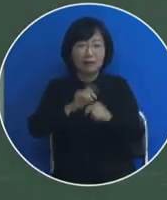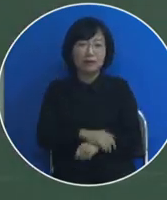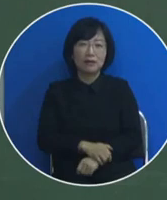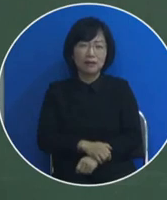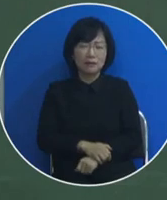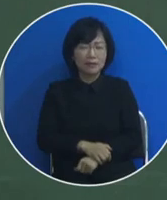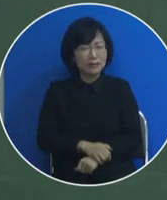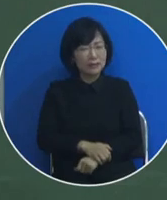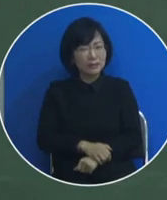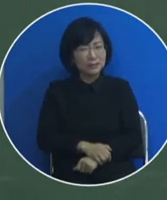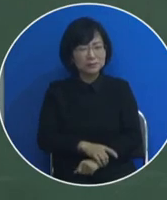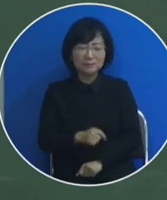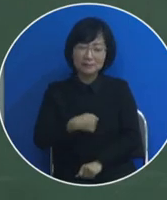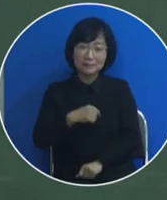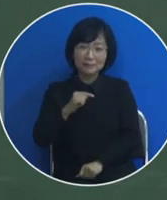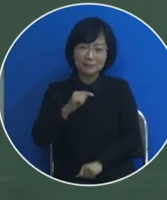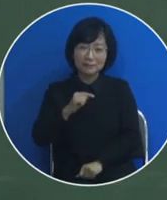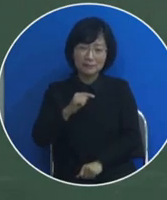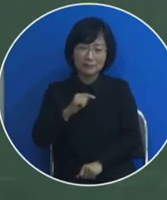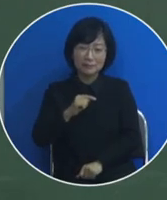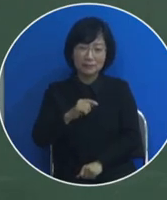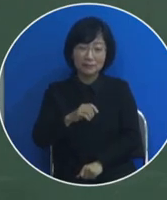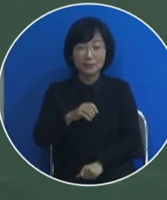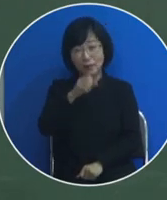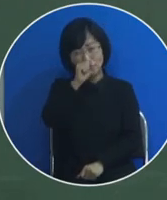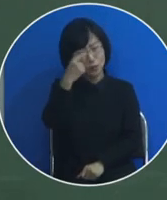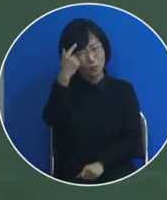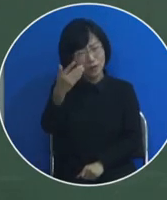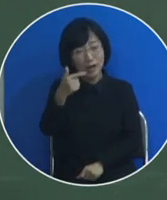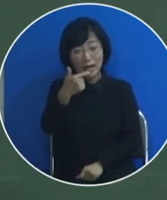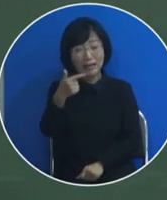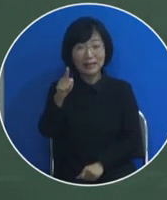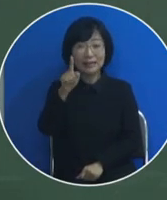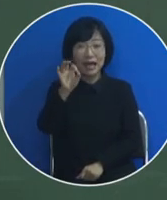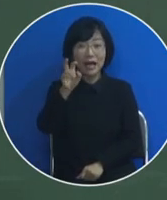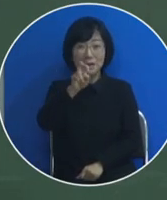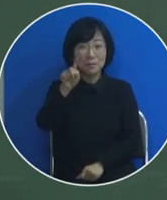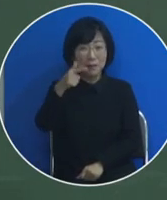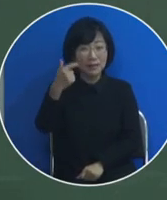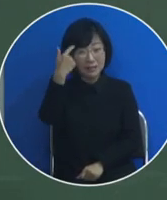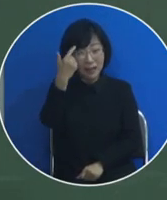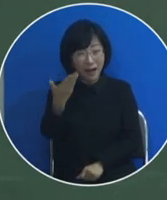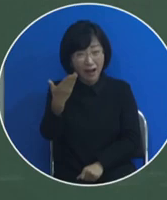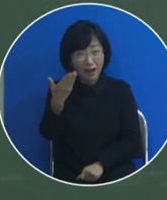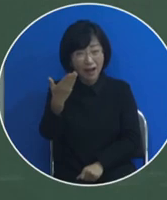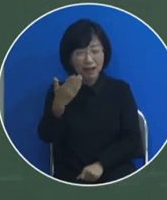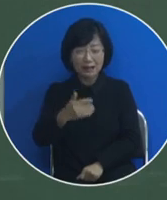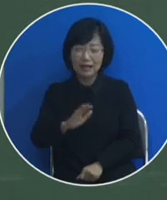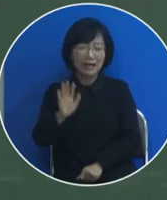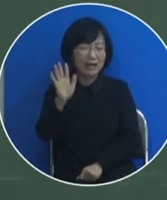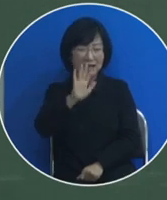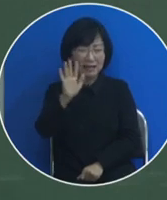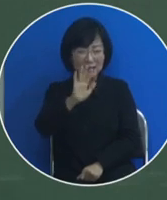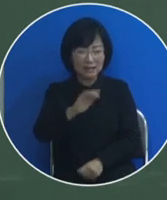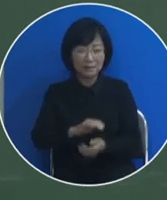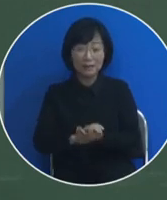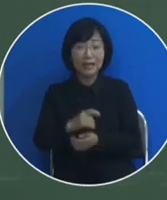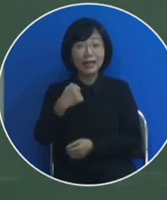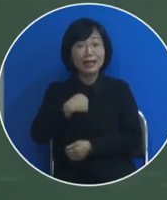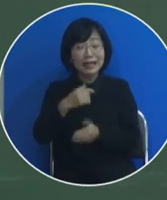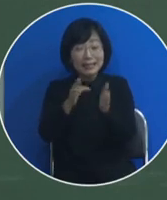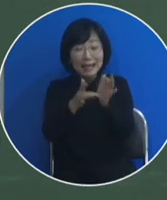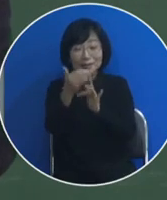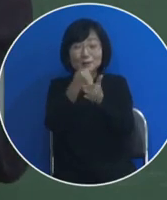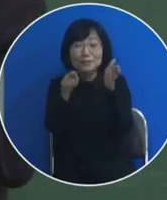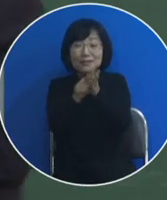있는데 저는 느끼기로 아 우리 기독 신자들이 엄청난 축복을 받았는데 모르고 저렇게 막 돌아다니는 거다. And you could just pass that by, but I